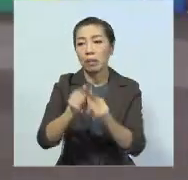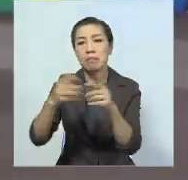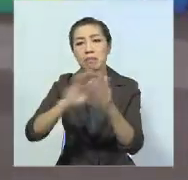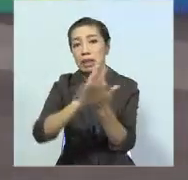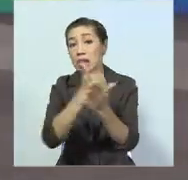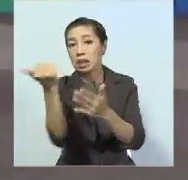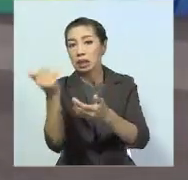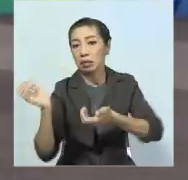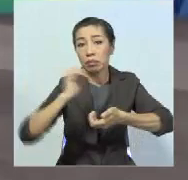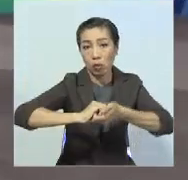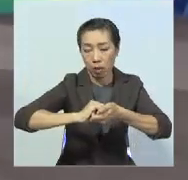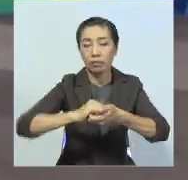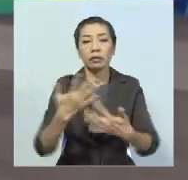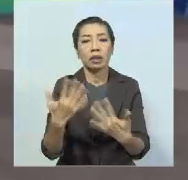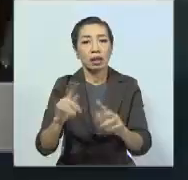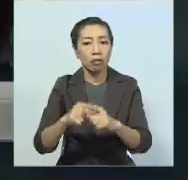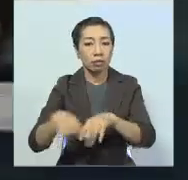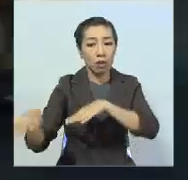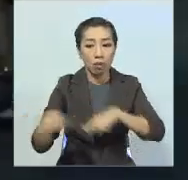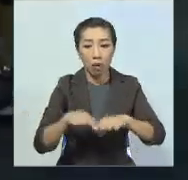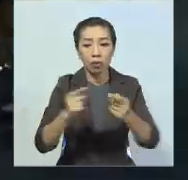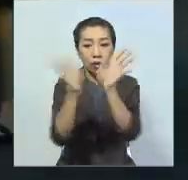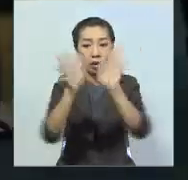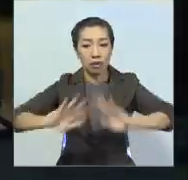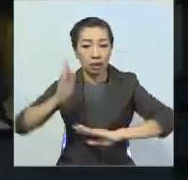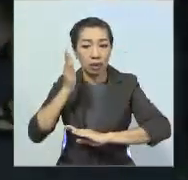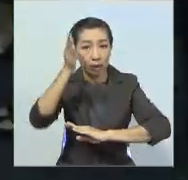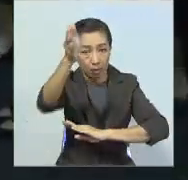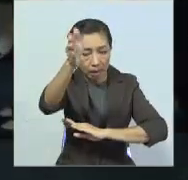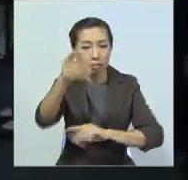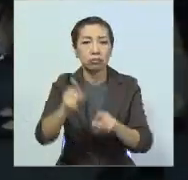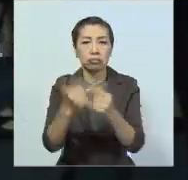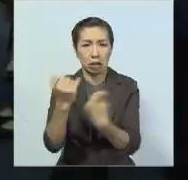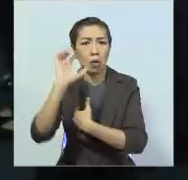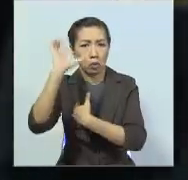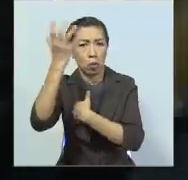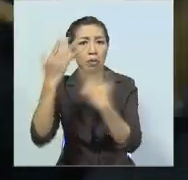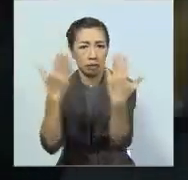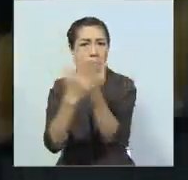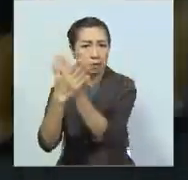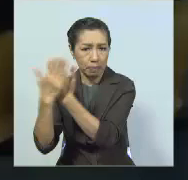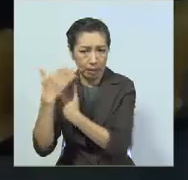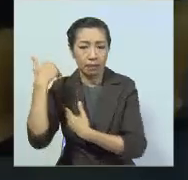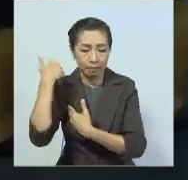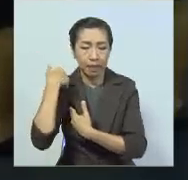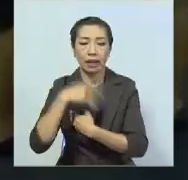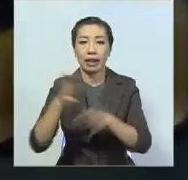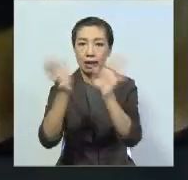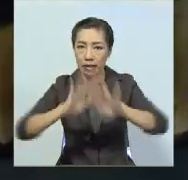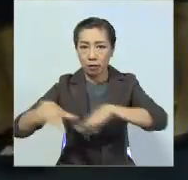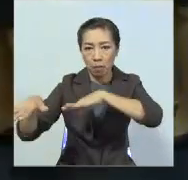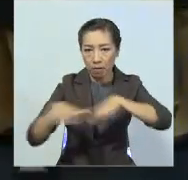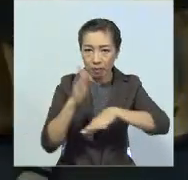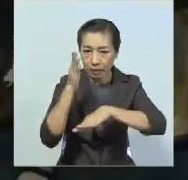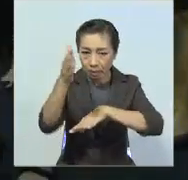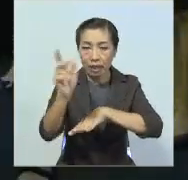ภาคและการเตรียมความพร้อมสำหรับอนาคตของอาเซียนท่ามกลางการเปลี่ยนแปลงภายในภูมิภาคและของโลกโดยไ